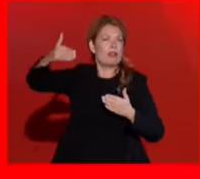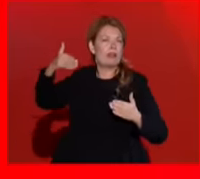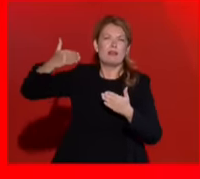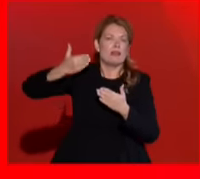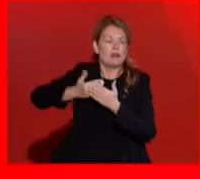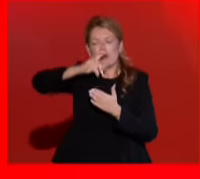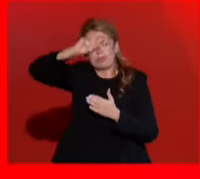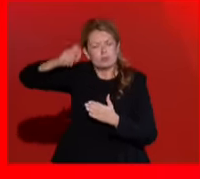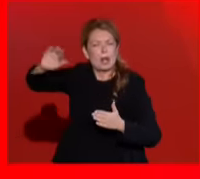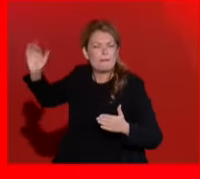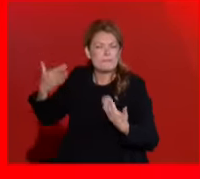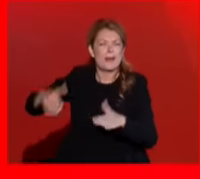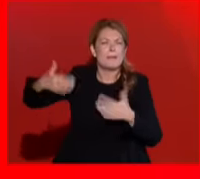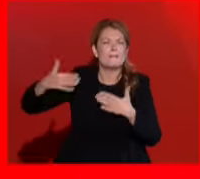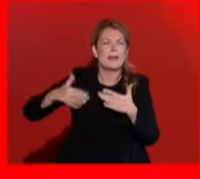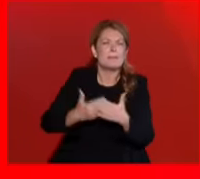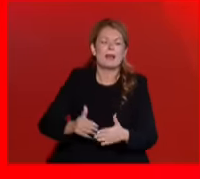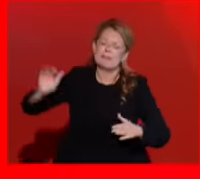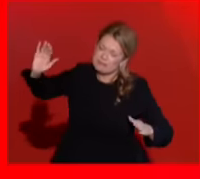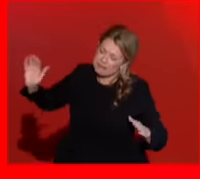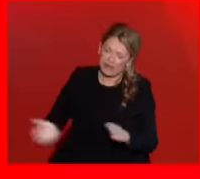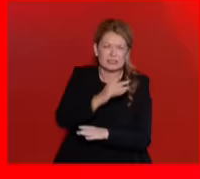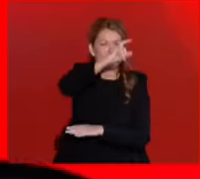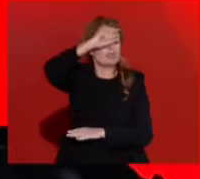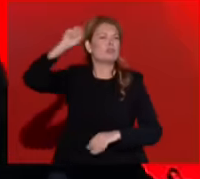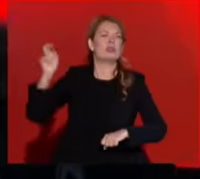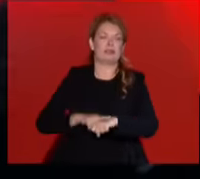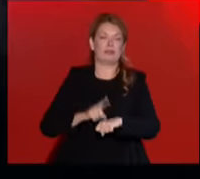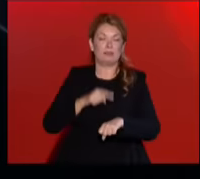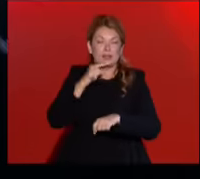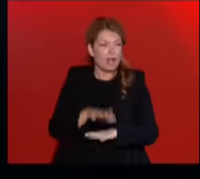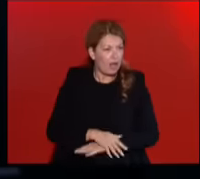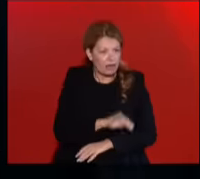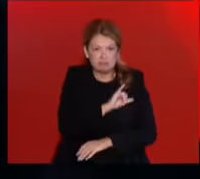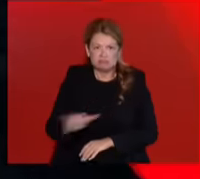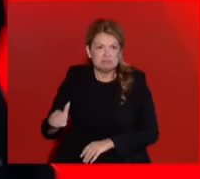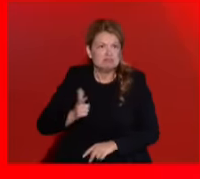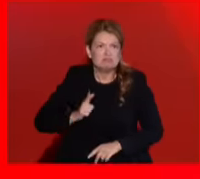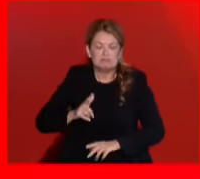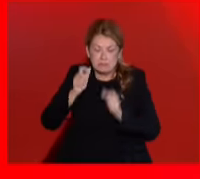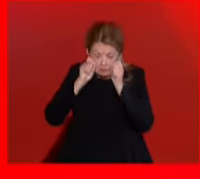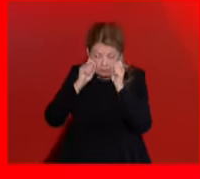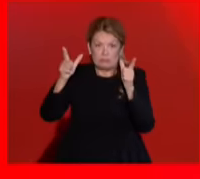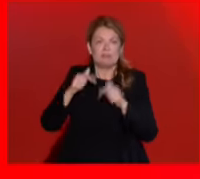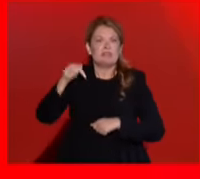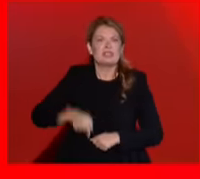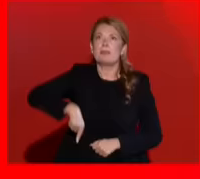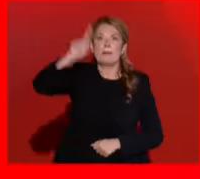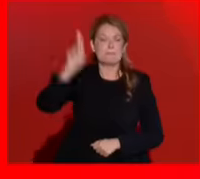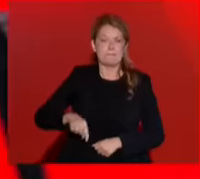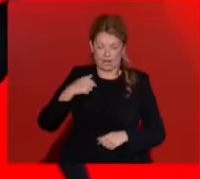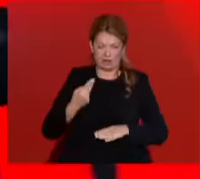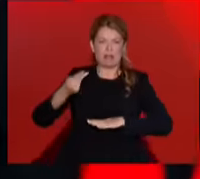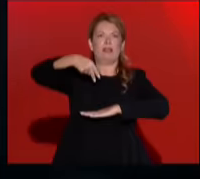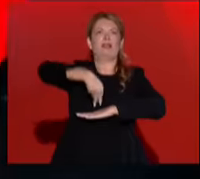χώρας. Δεν περίμενα ότι θα έρθει η στιγμή που θα είμαι στο βήμα